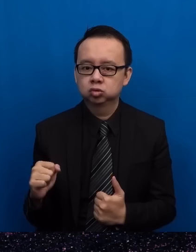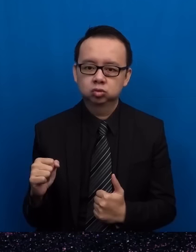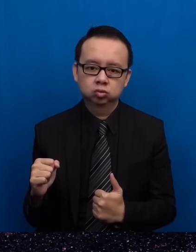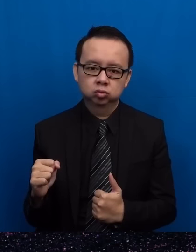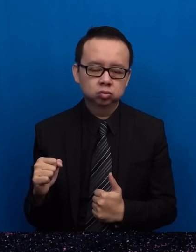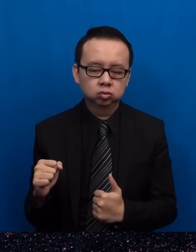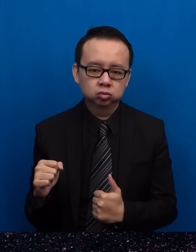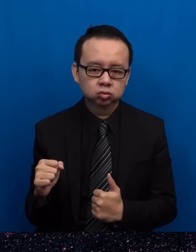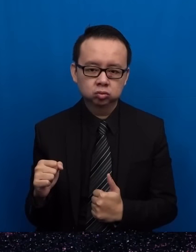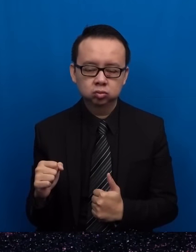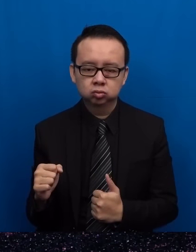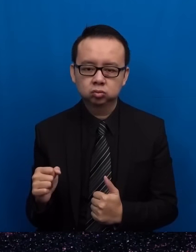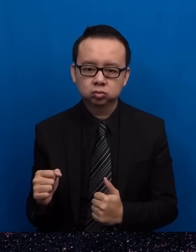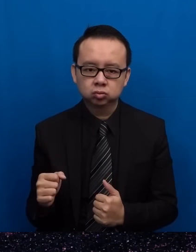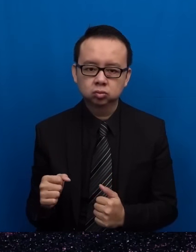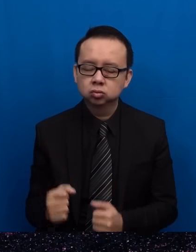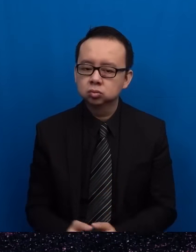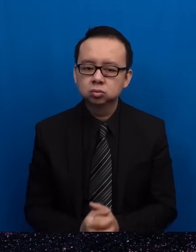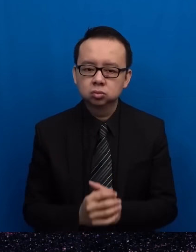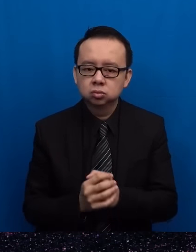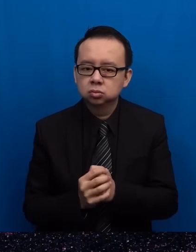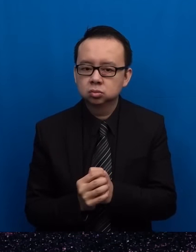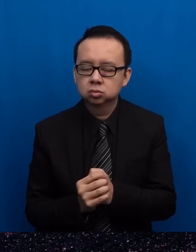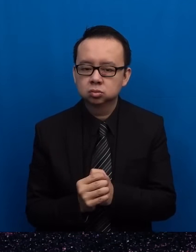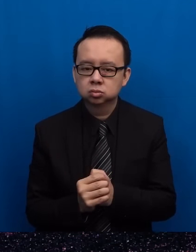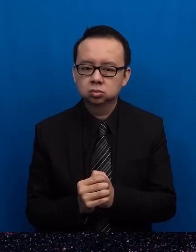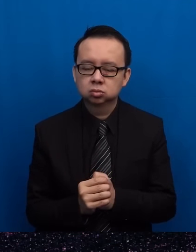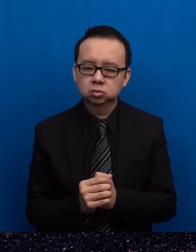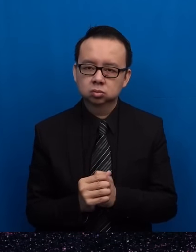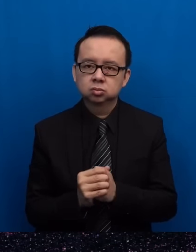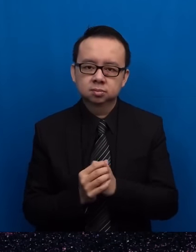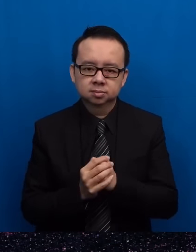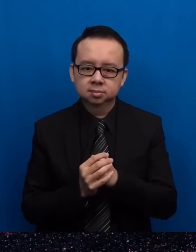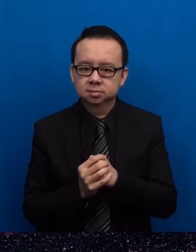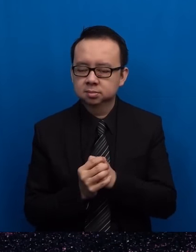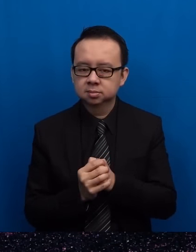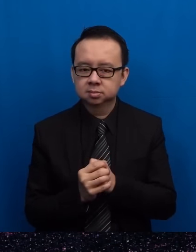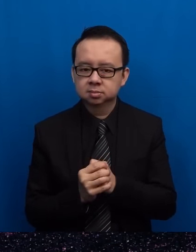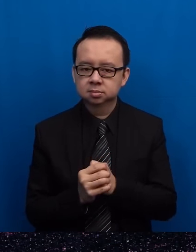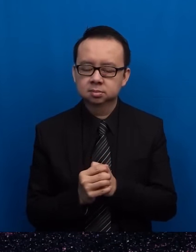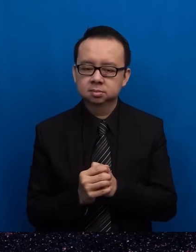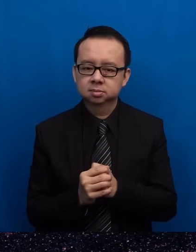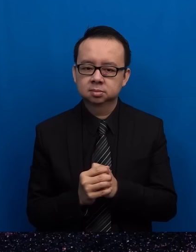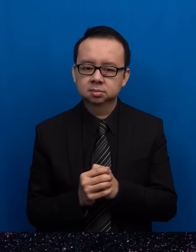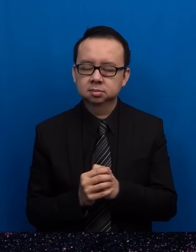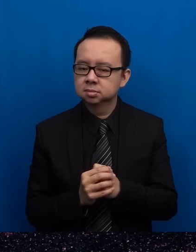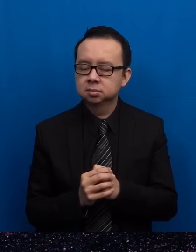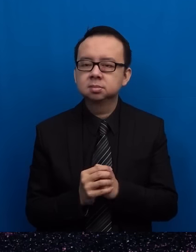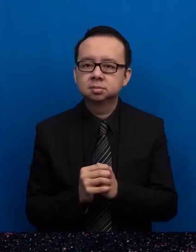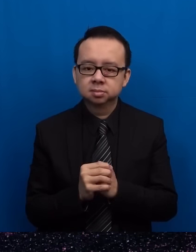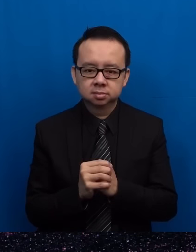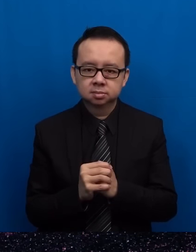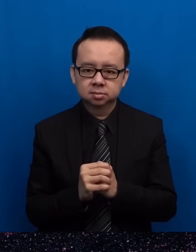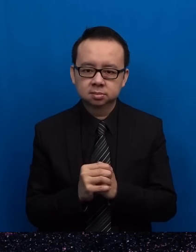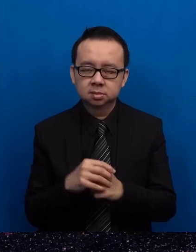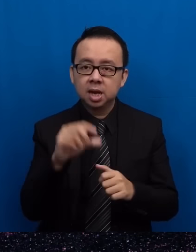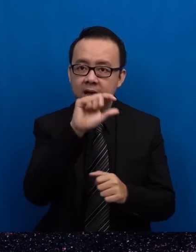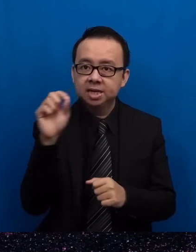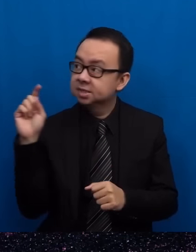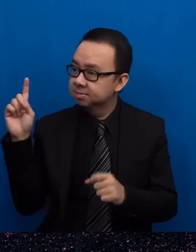yang jahat tahu memberi pemberian yang baik kepada anak-anakmu, apalagi Bapamu yang di sorga, Ia akan memberikan yang baik kepada mereka yang meminta